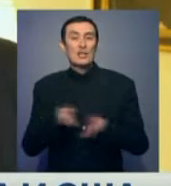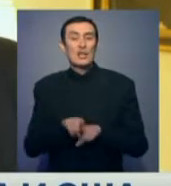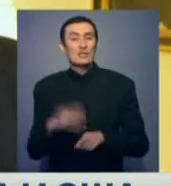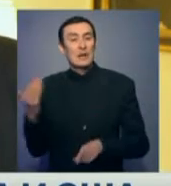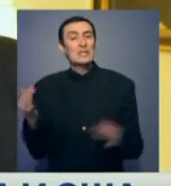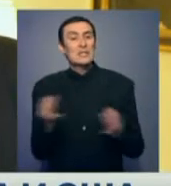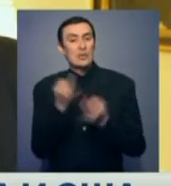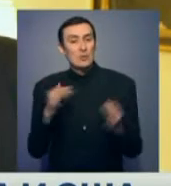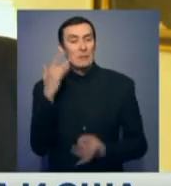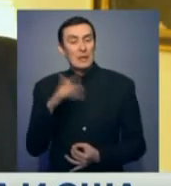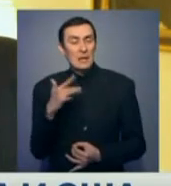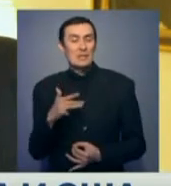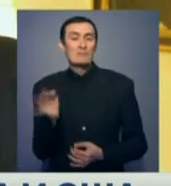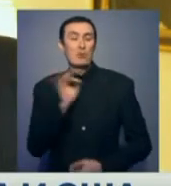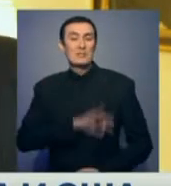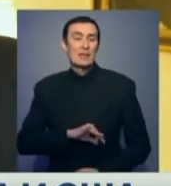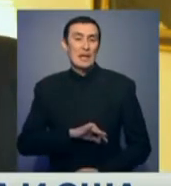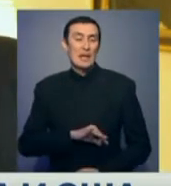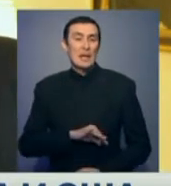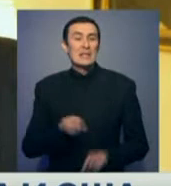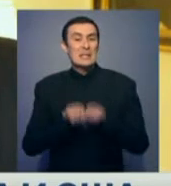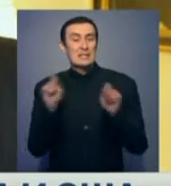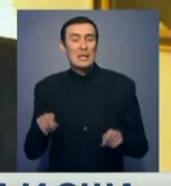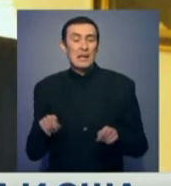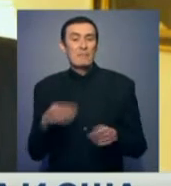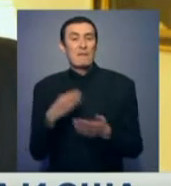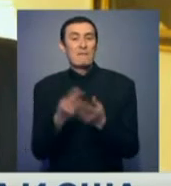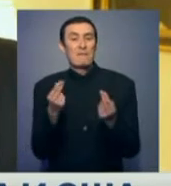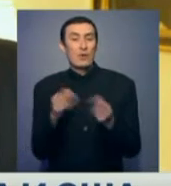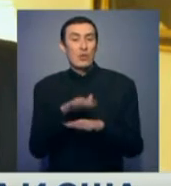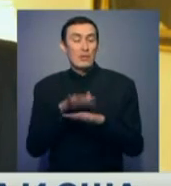интересуются в части использования создания